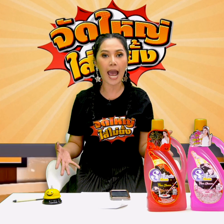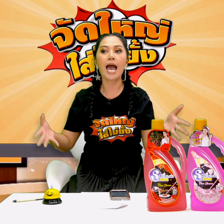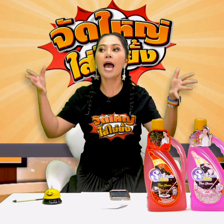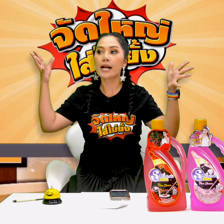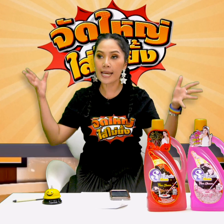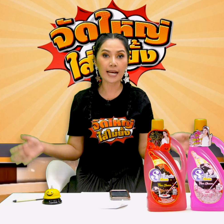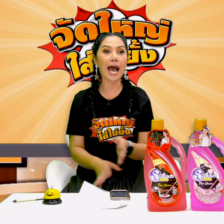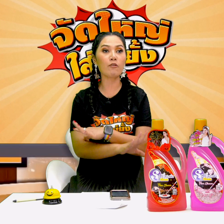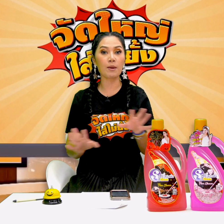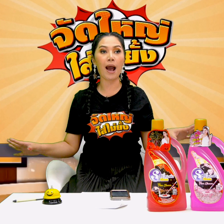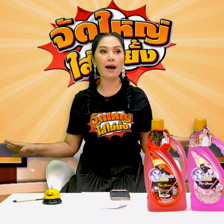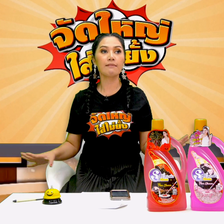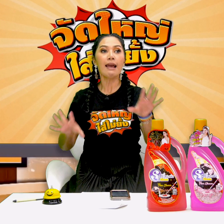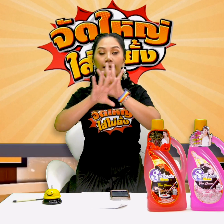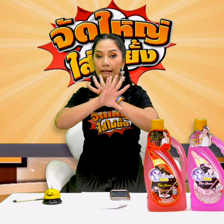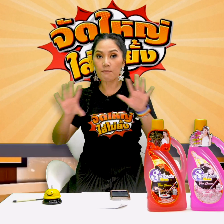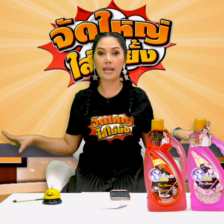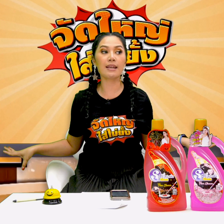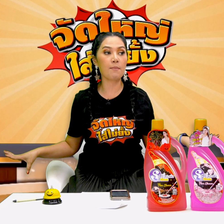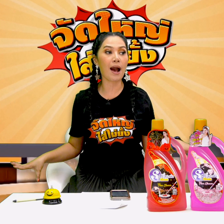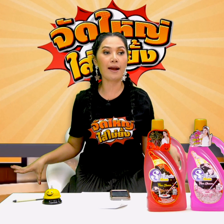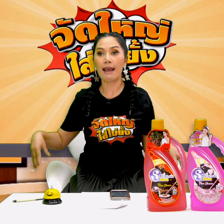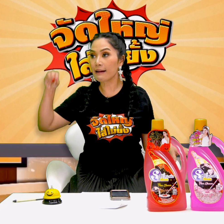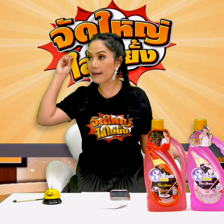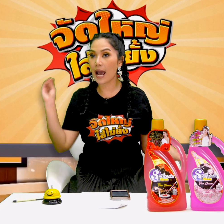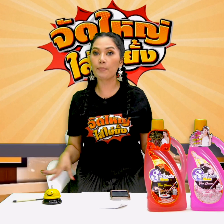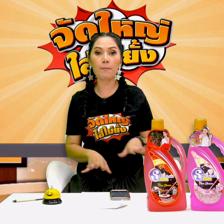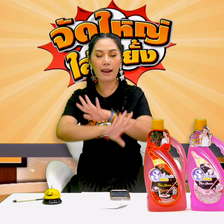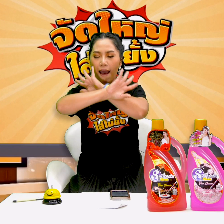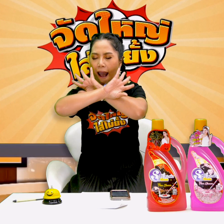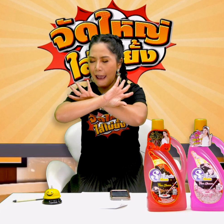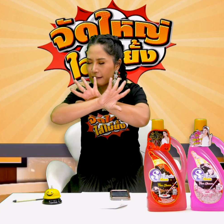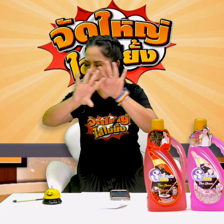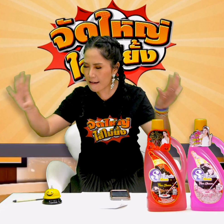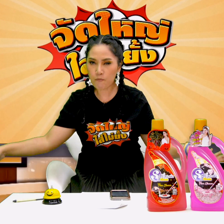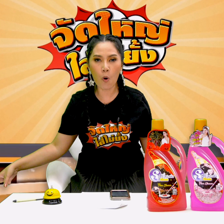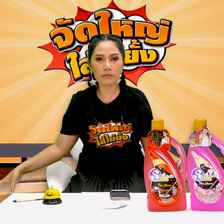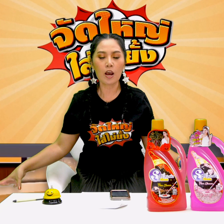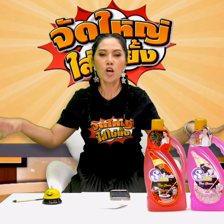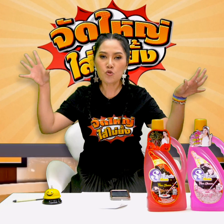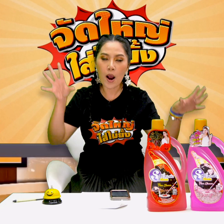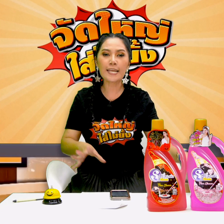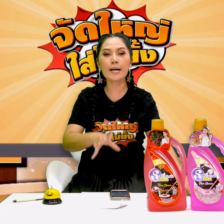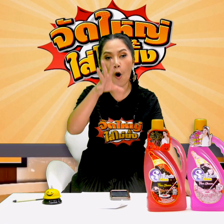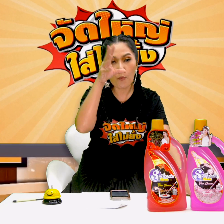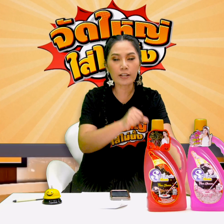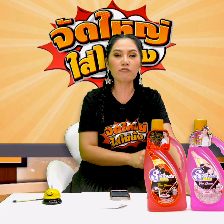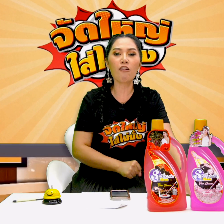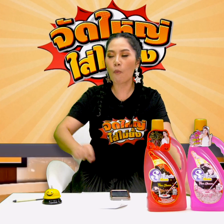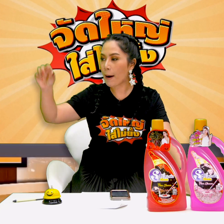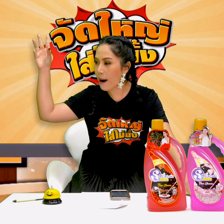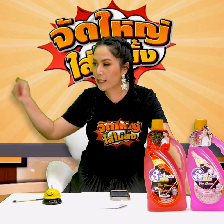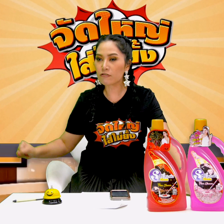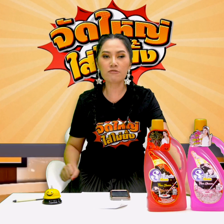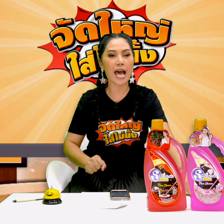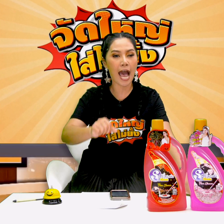เนี่ยนะกลิ่นคาวในบ้านกลิ่นเหม็นในบ้านกลิ่นอับในบ้านหายเกลี้ยงเรียบวุฒช่วงนี้โควิดก็ต้องระ